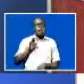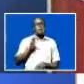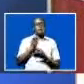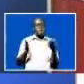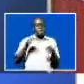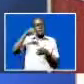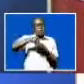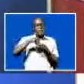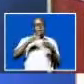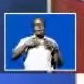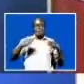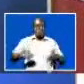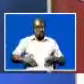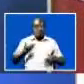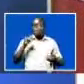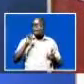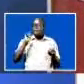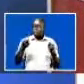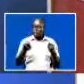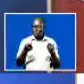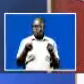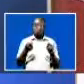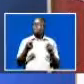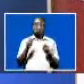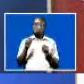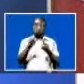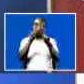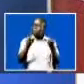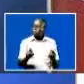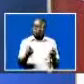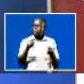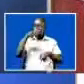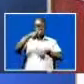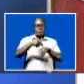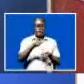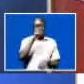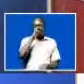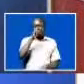ndani yao. Mm. Ni kujaribu kujua kweli, kujiuliza kweli ninapomchukia.